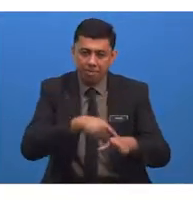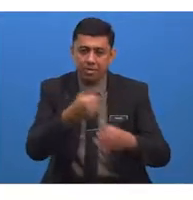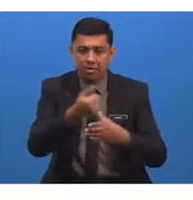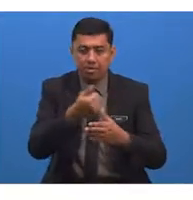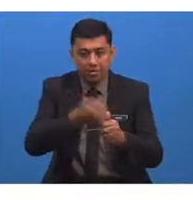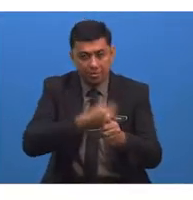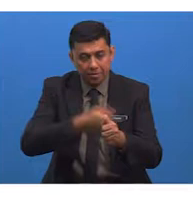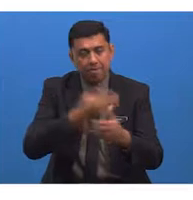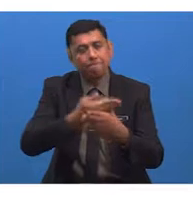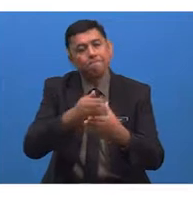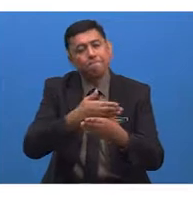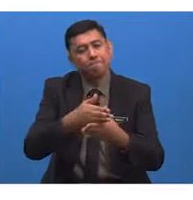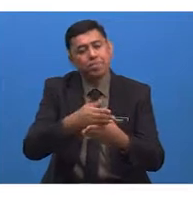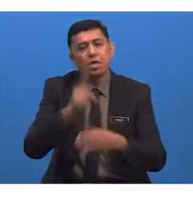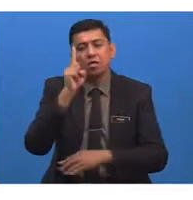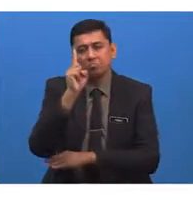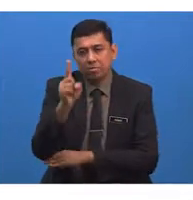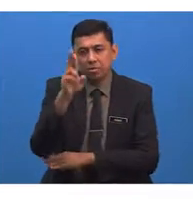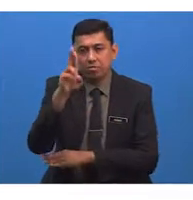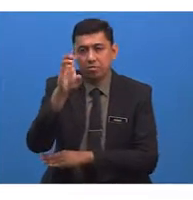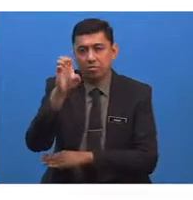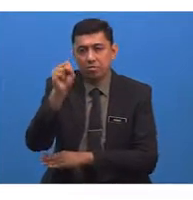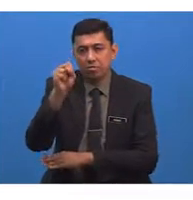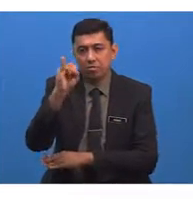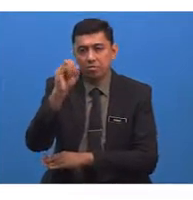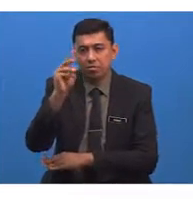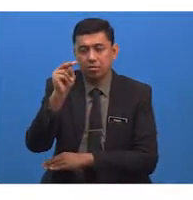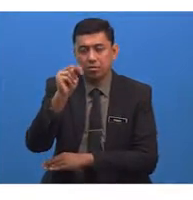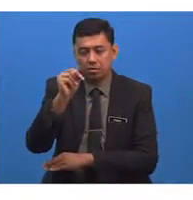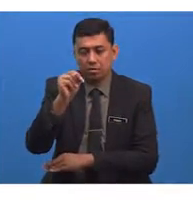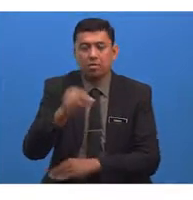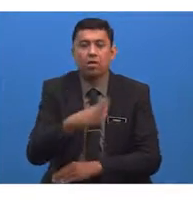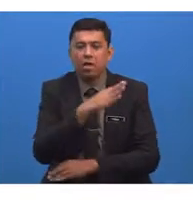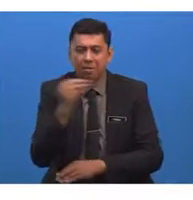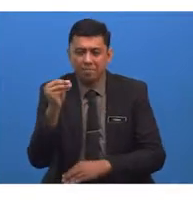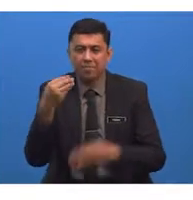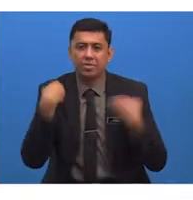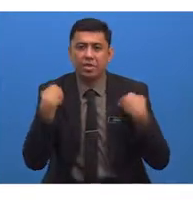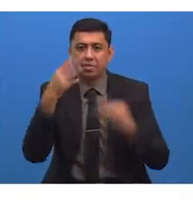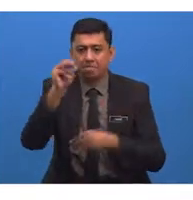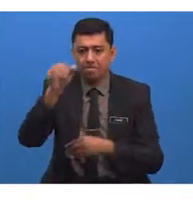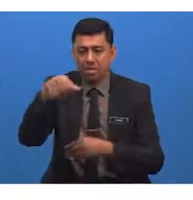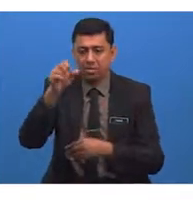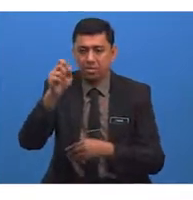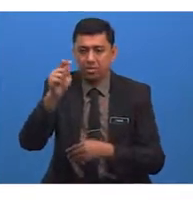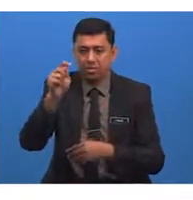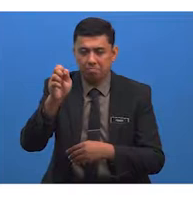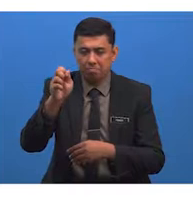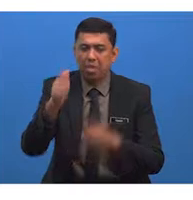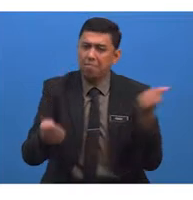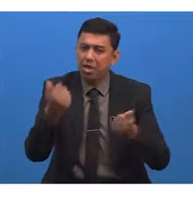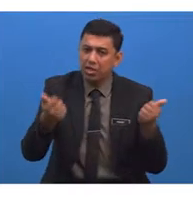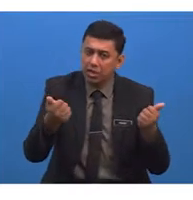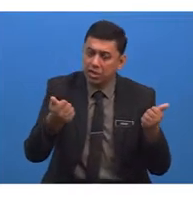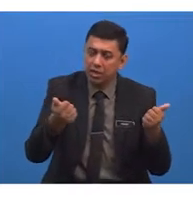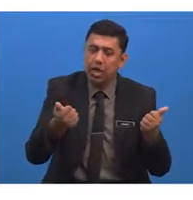Dalam mahkamah residen, seorang residen akan berperanan sebagai magistrate dan mengadili kesalahan yang